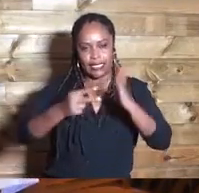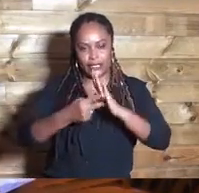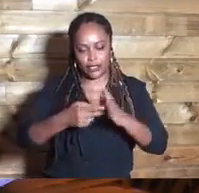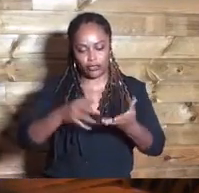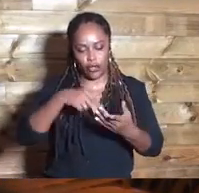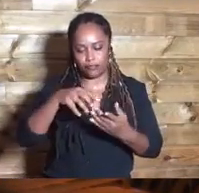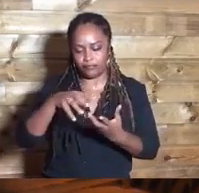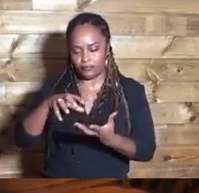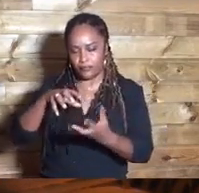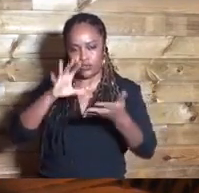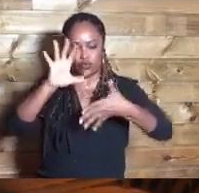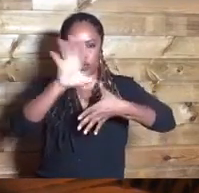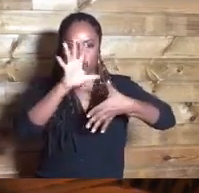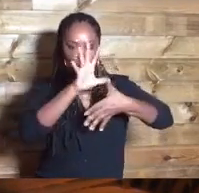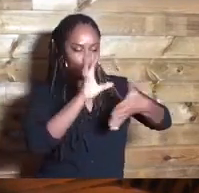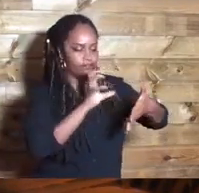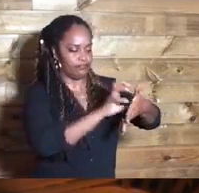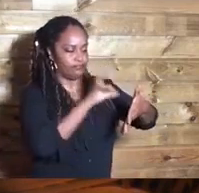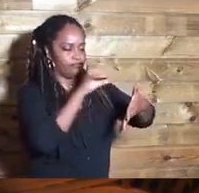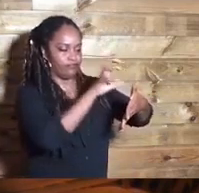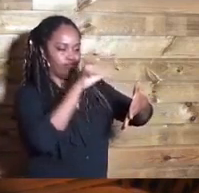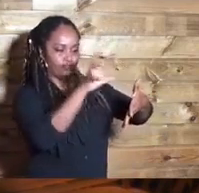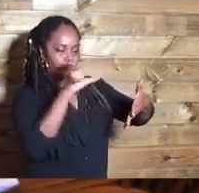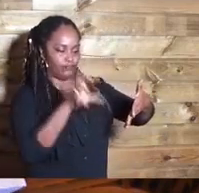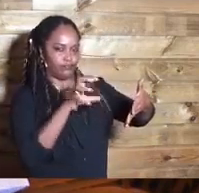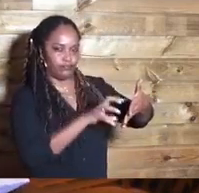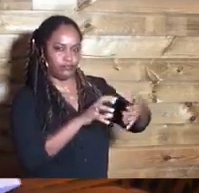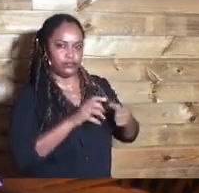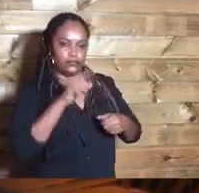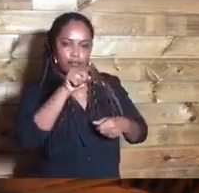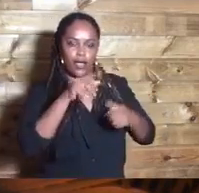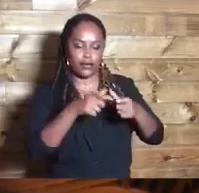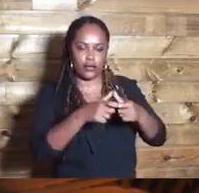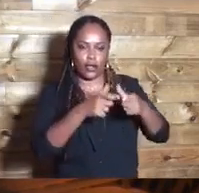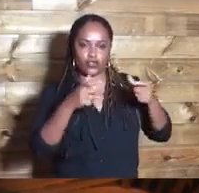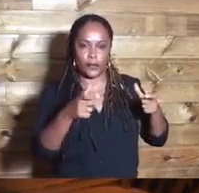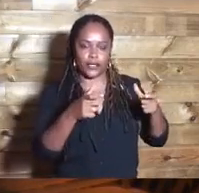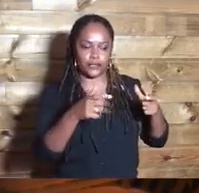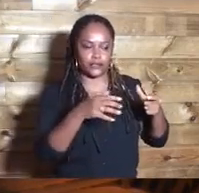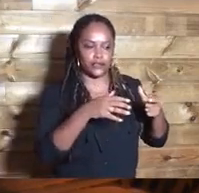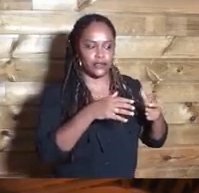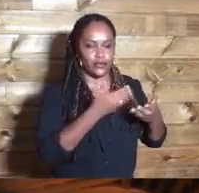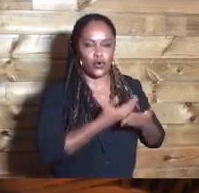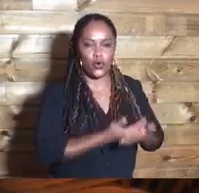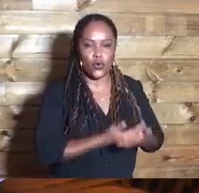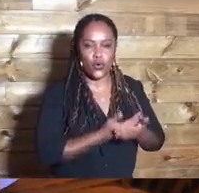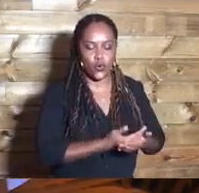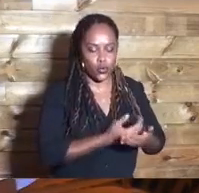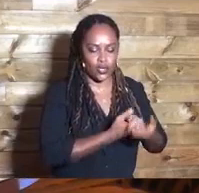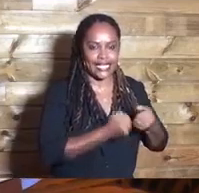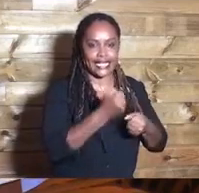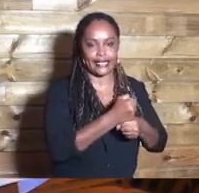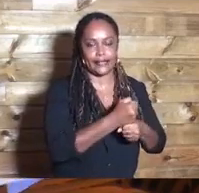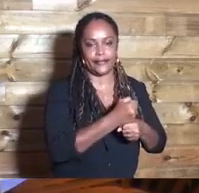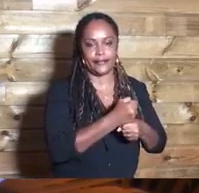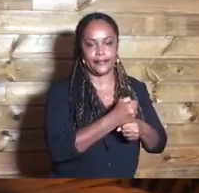administrative sur tout le territoire afin de soulager les entreprises dans leur lancement et aussi dans leur développement.